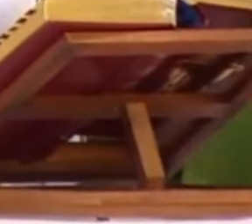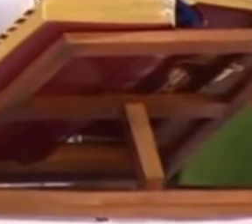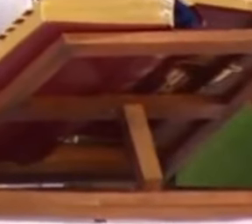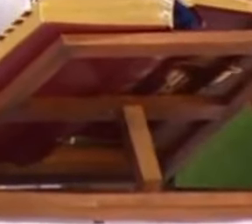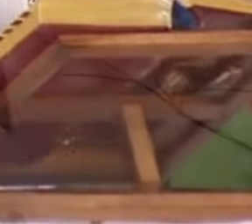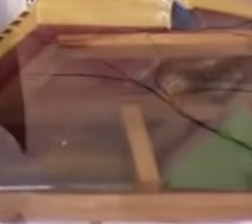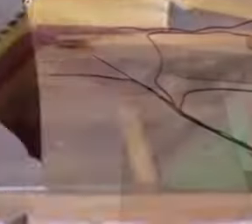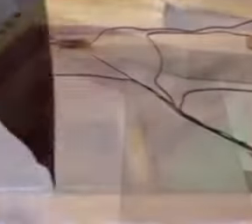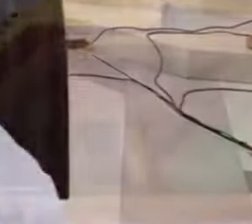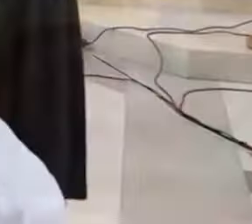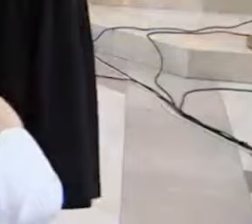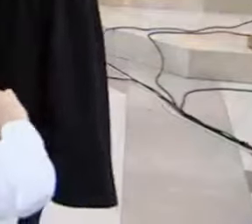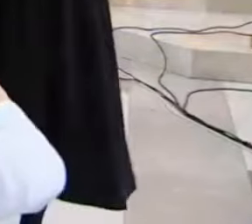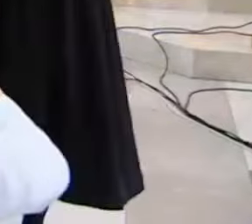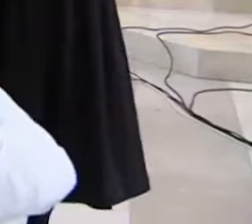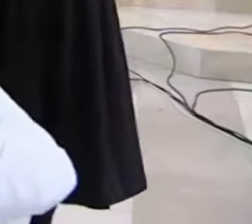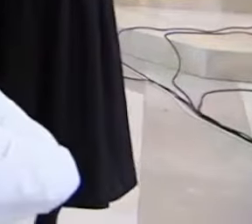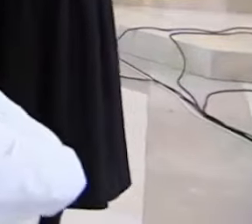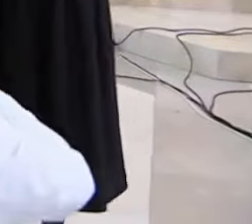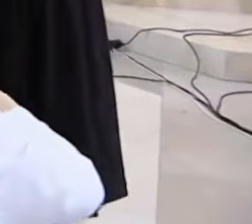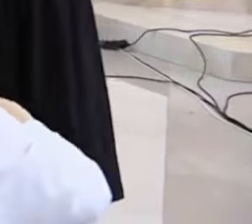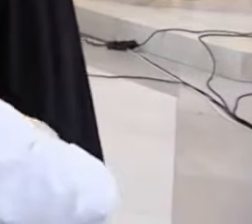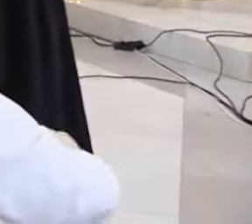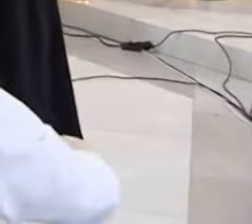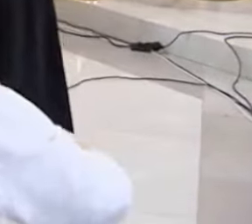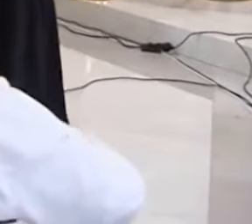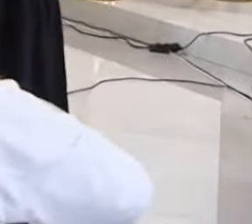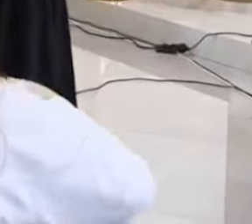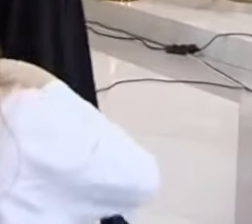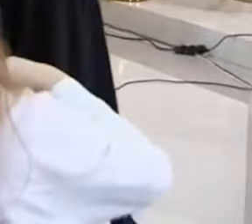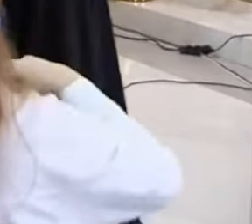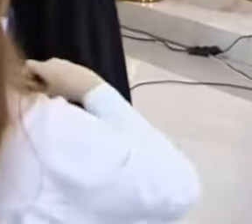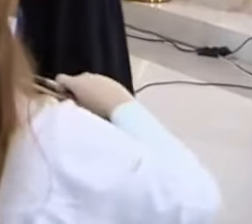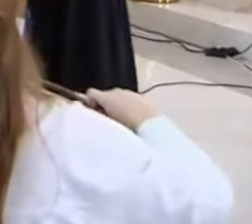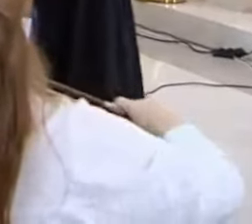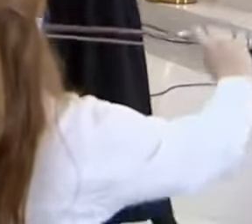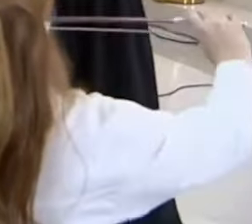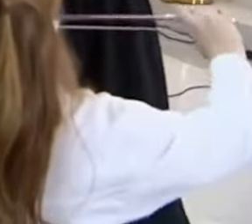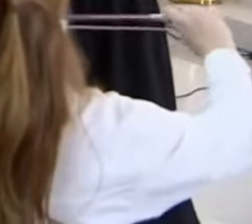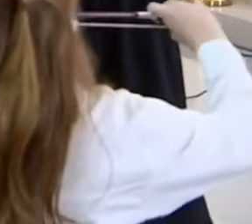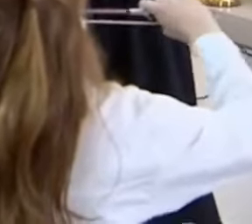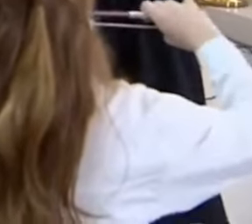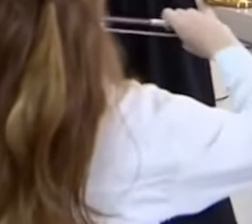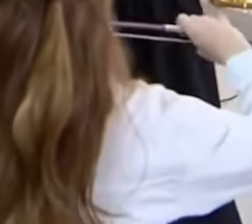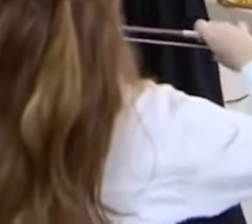dobroć Tam gdzie miłość jest